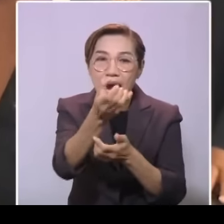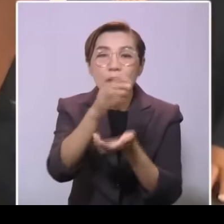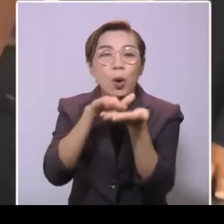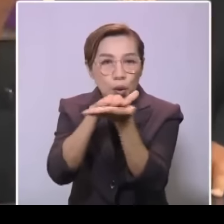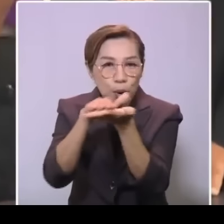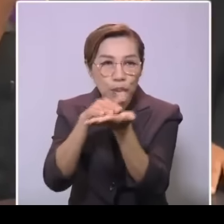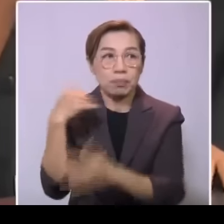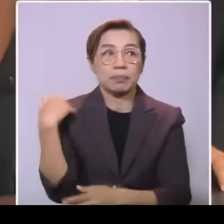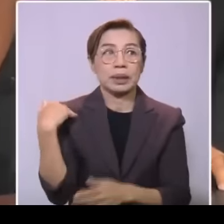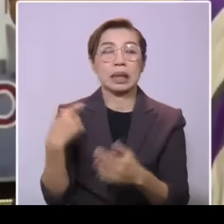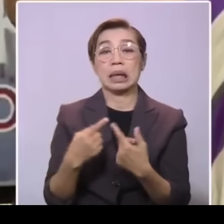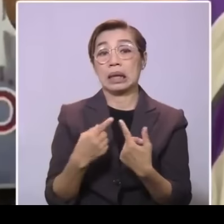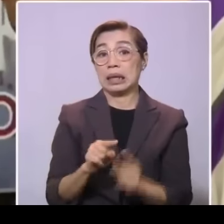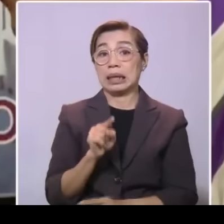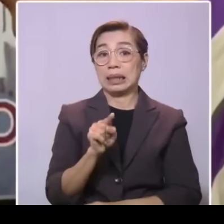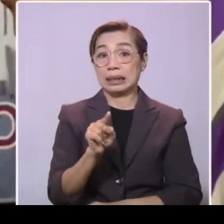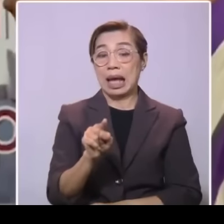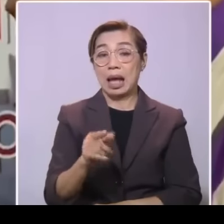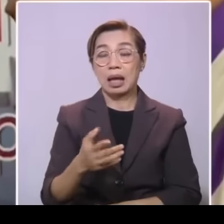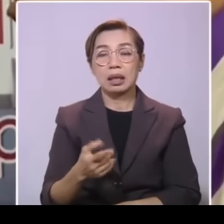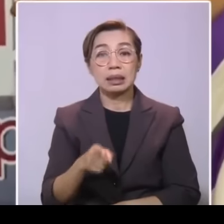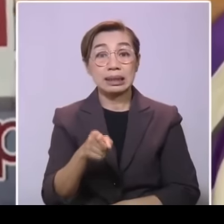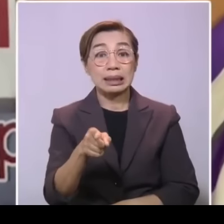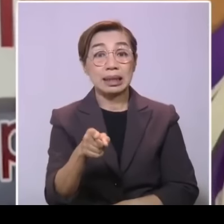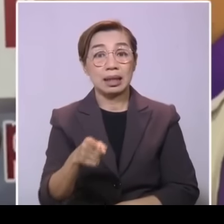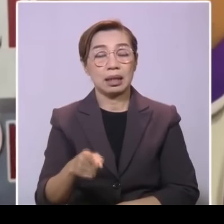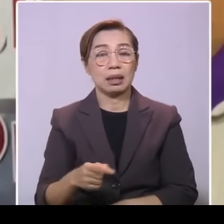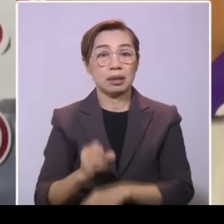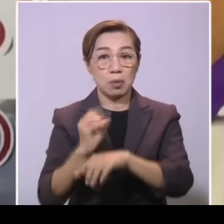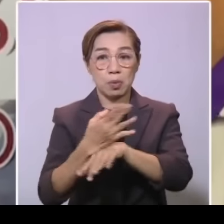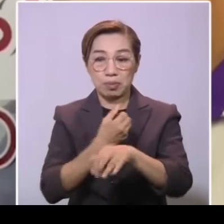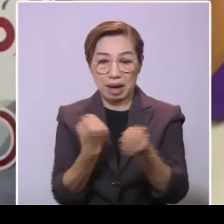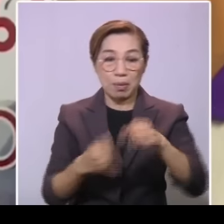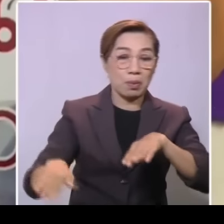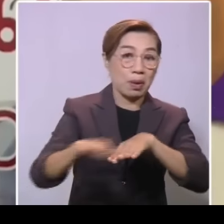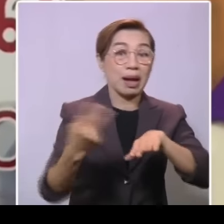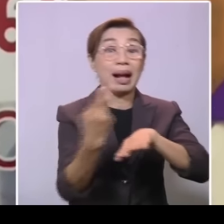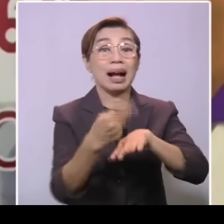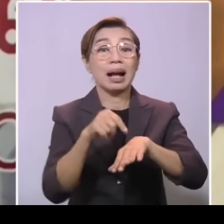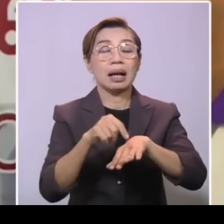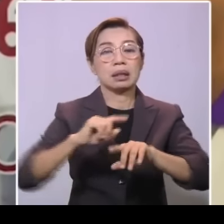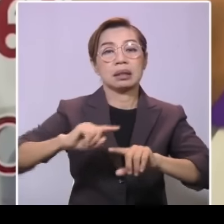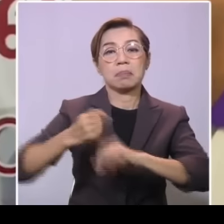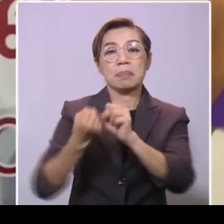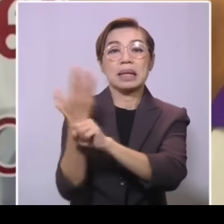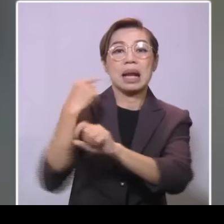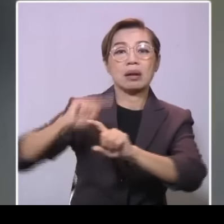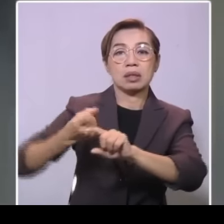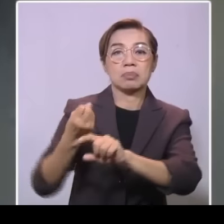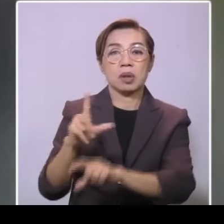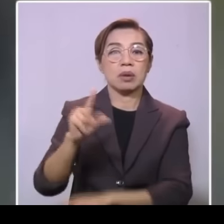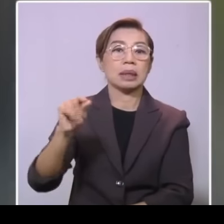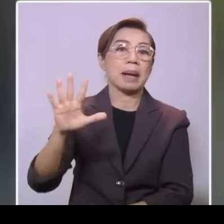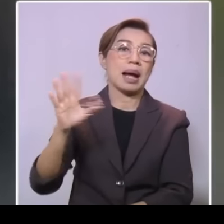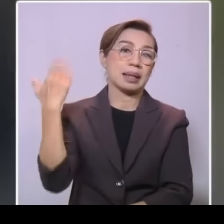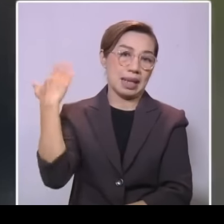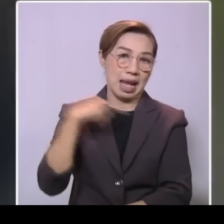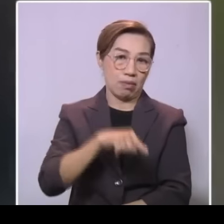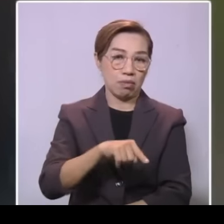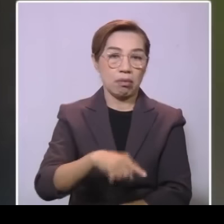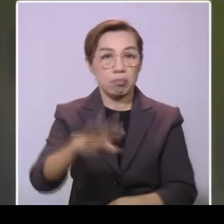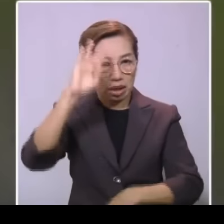อดอกไม้แต่ย้ำอีกทีว่าเหตุการณ์เนี่ยตั้งแต่25ธันวาคมปีที่แล้วนะแต่พอดีเป็นคดีไง ใช่คือห